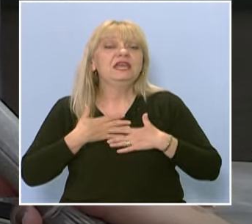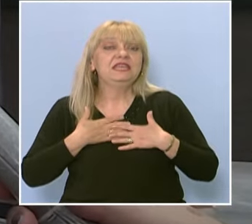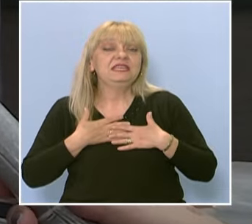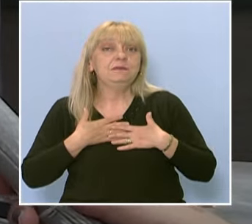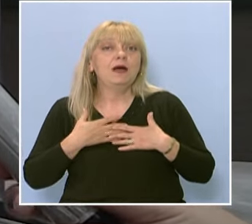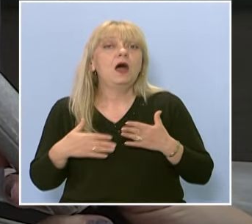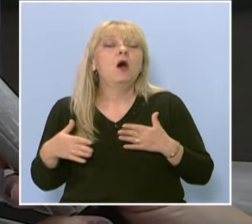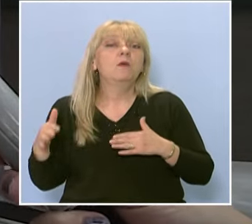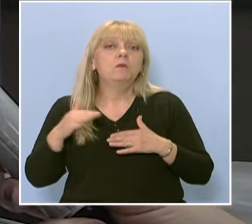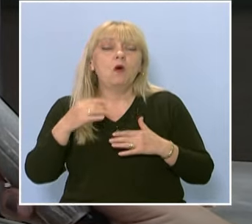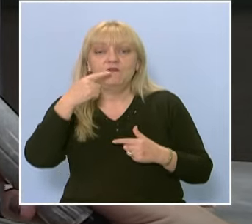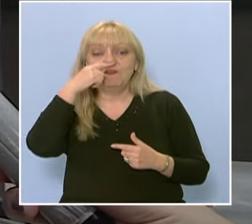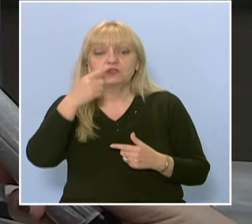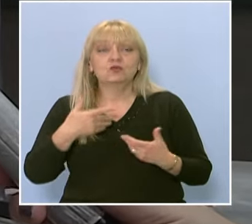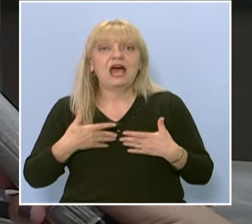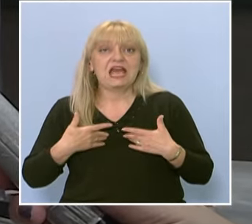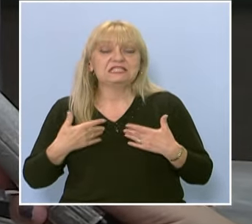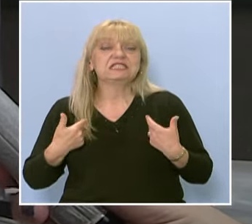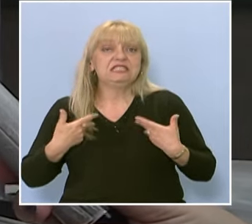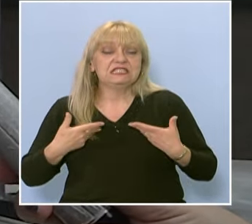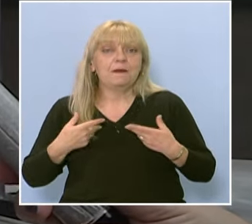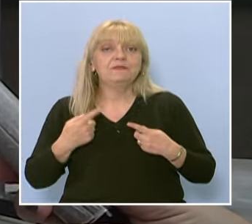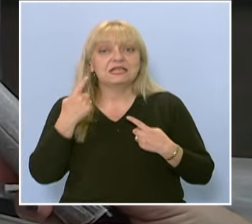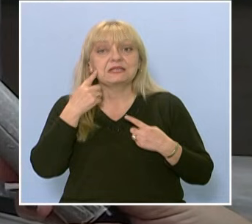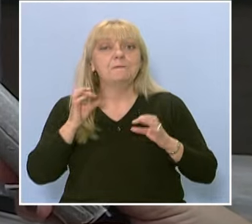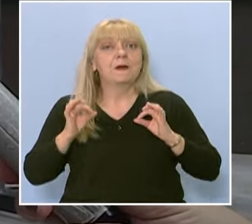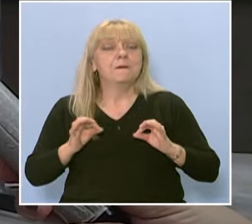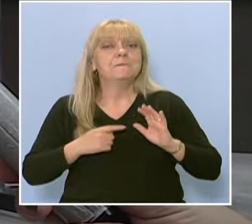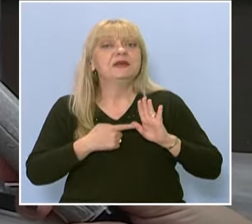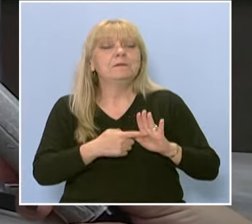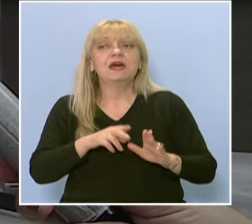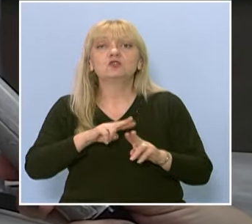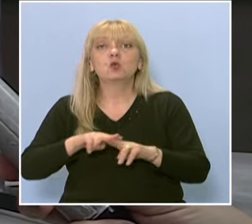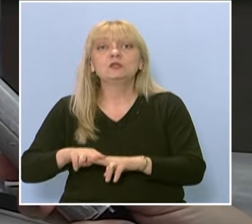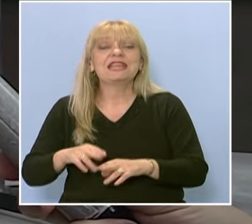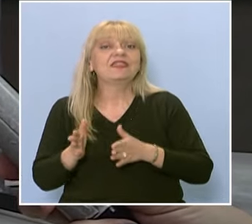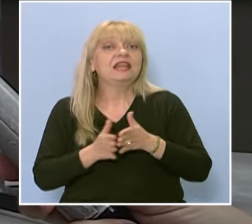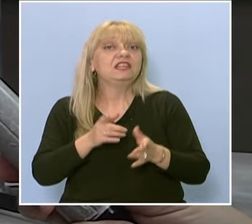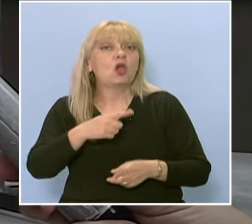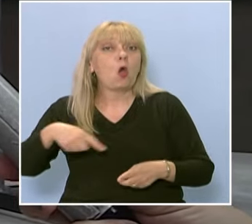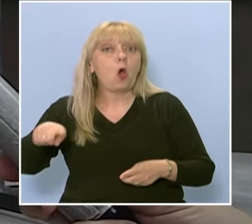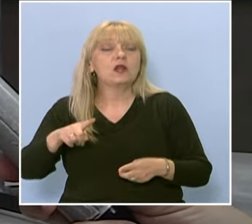за останалите хора, за останалите студенти, че могат да се занимават с